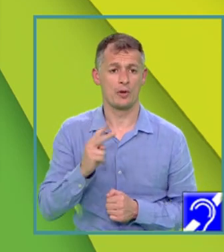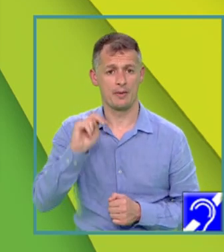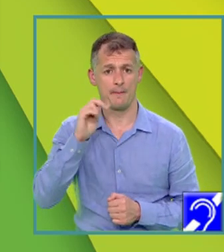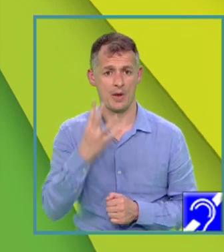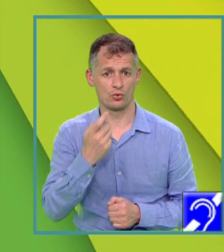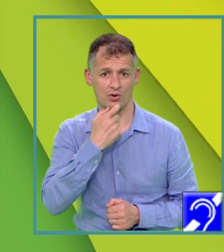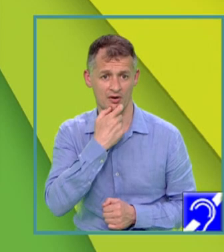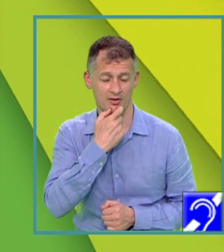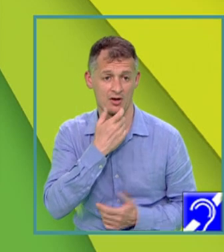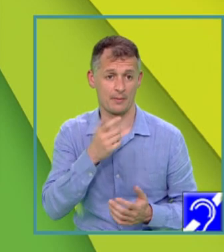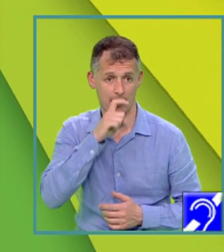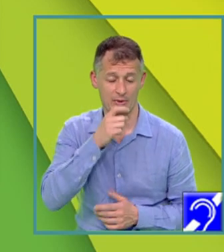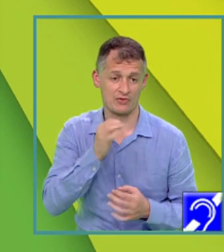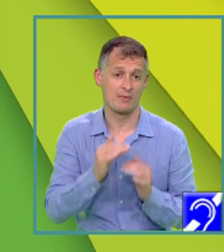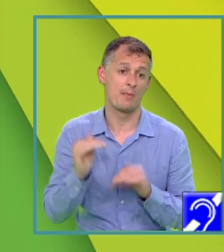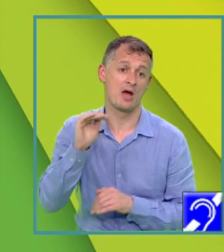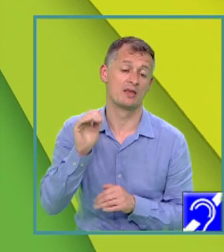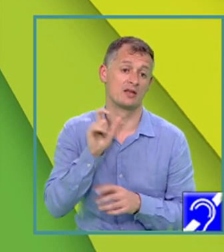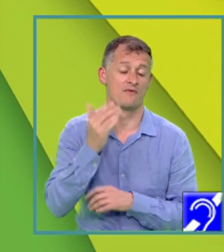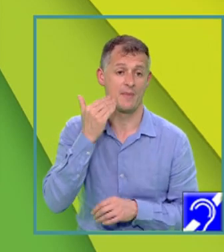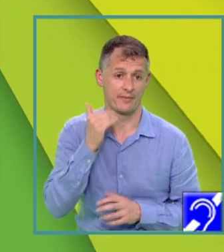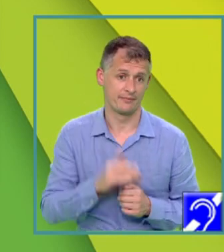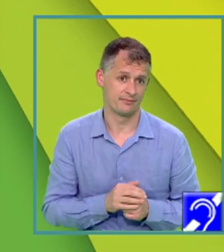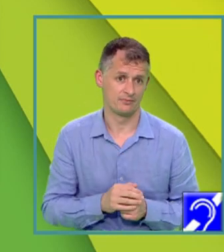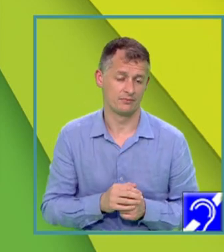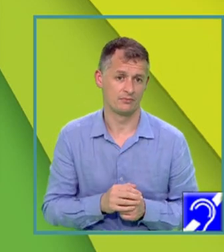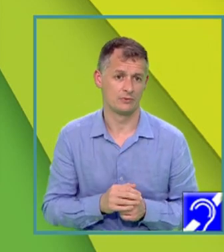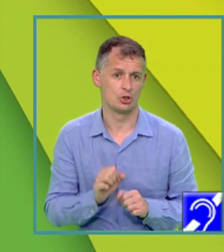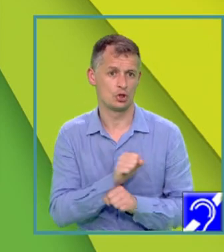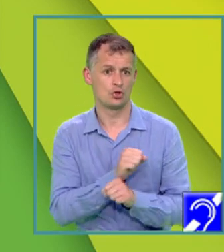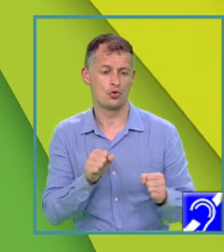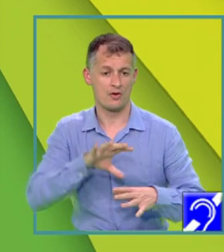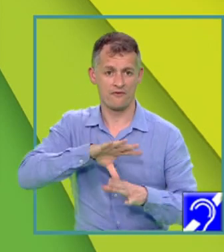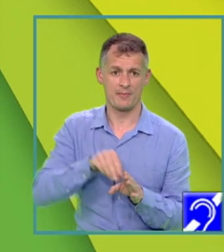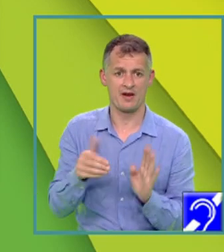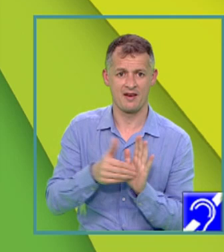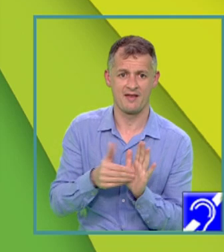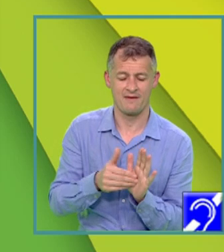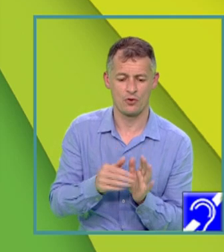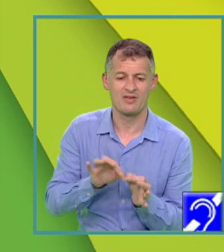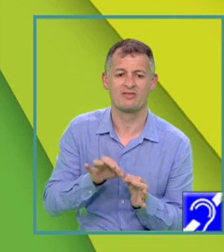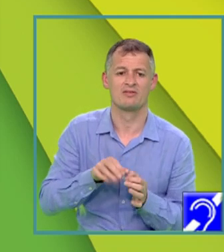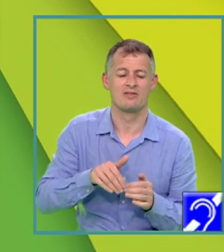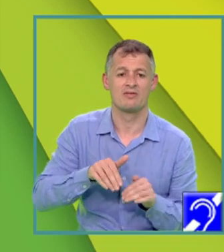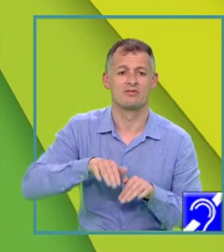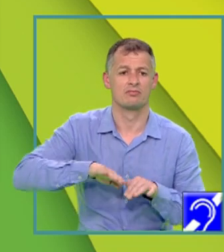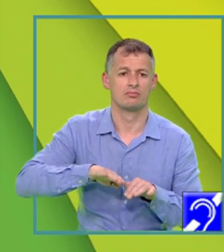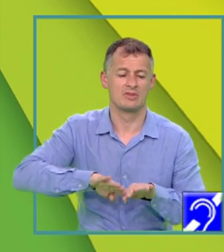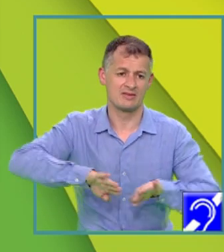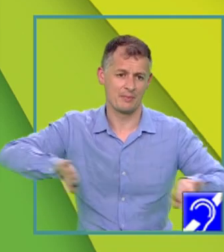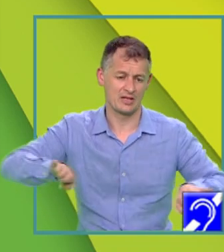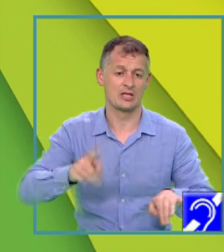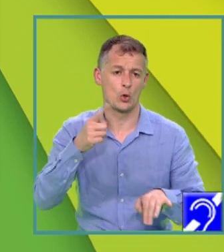ca bărbatul să fie mai mare decât femeia. Șocurile în familie, nevoia de îndepărtare a unuia dintre